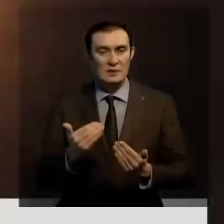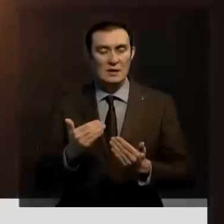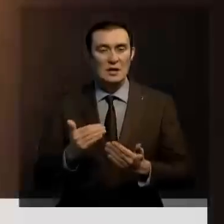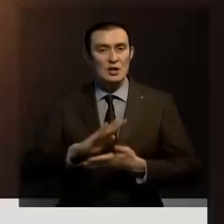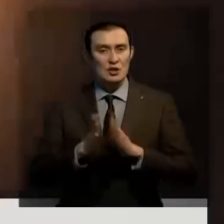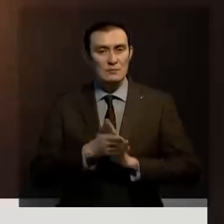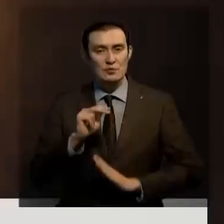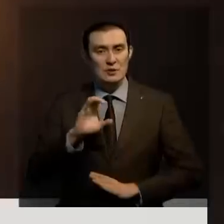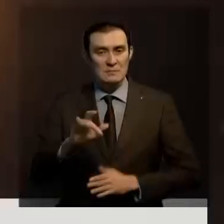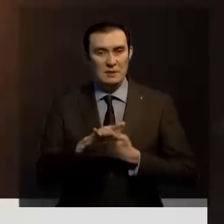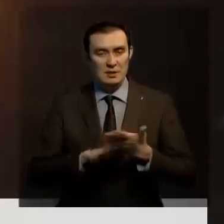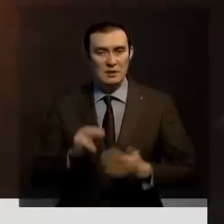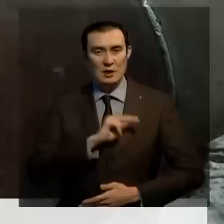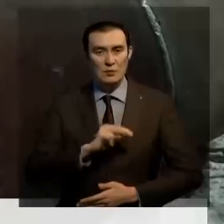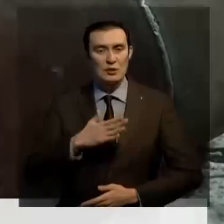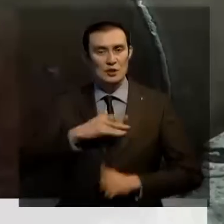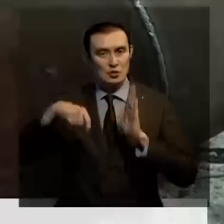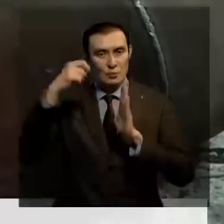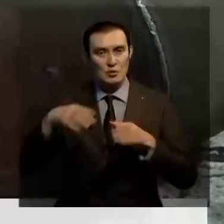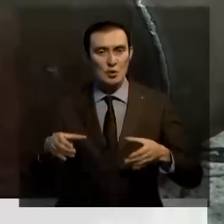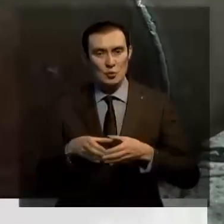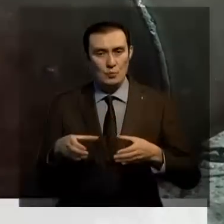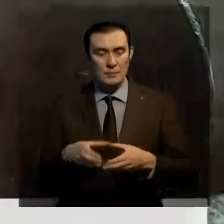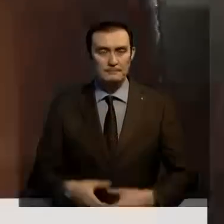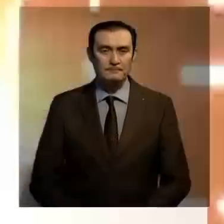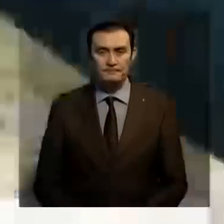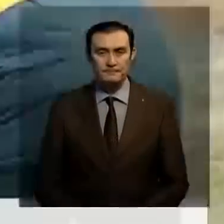сохраняется. На месте продолжает работать и наша съемочная группа.